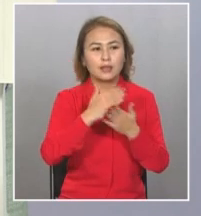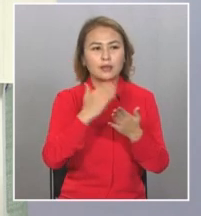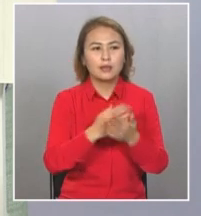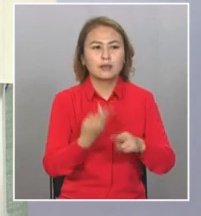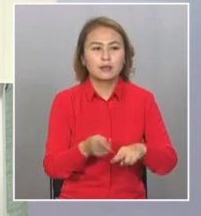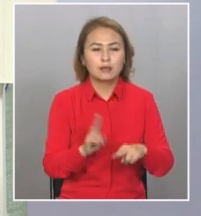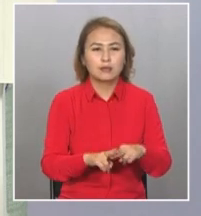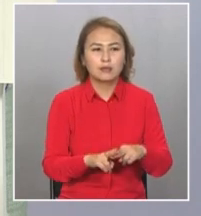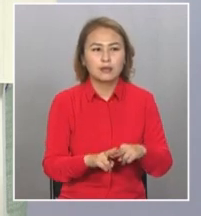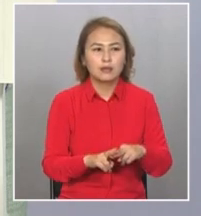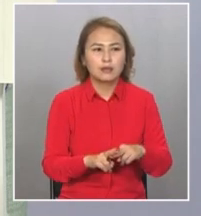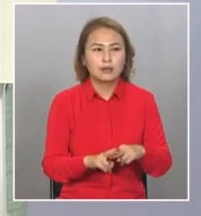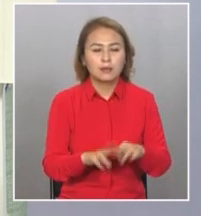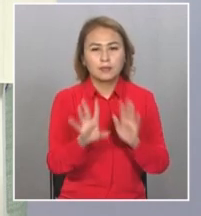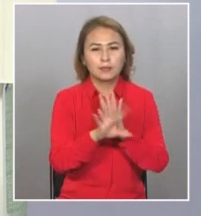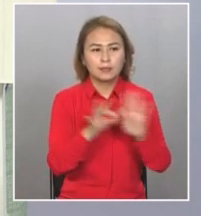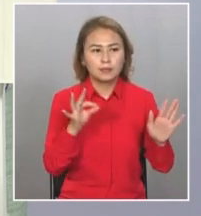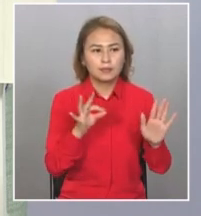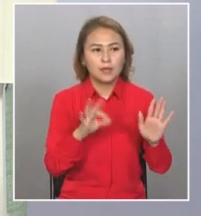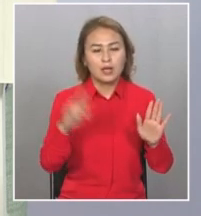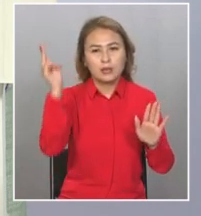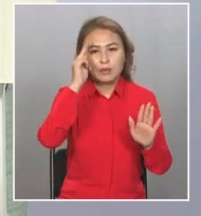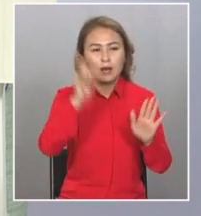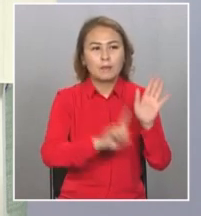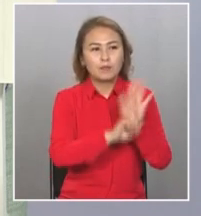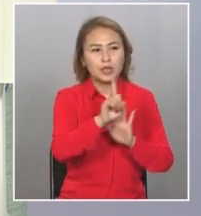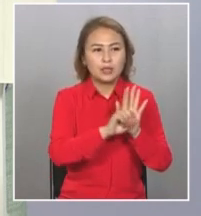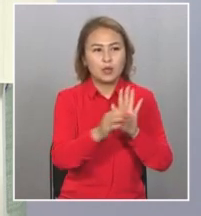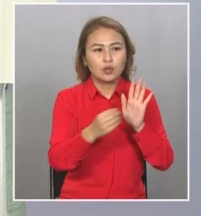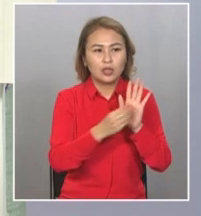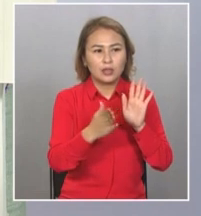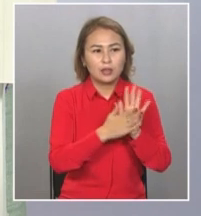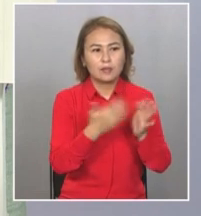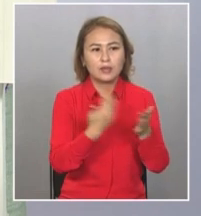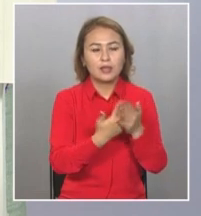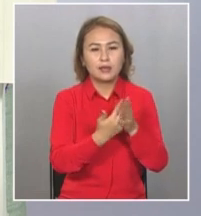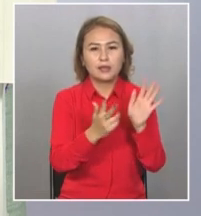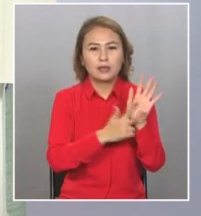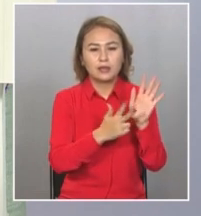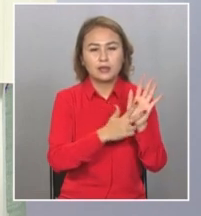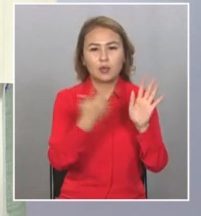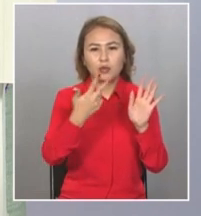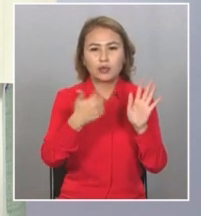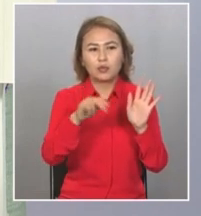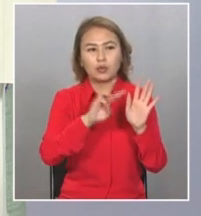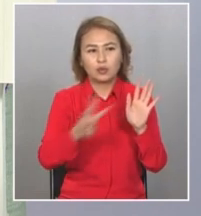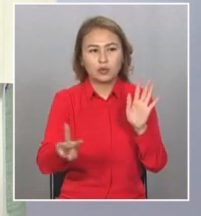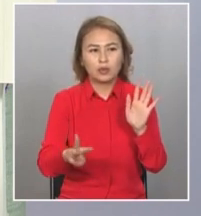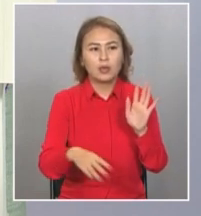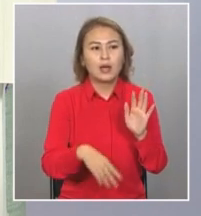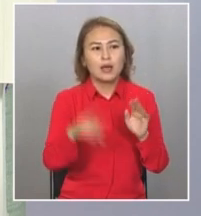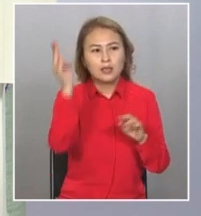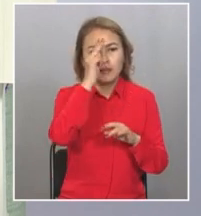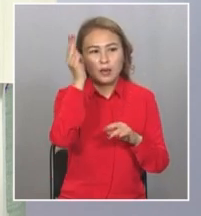деген кесте алайық. Сабақтың басталуын жазайық, мысалы 8-ден 30 минут кеткенде дейік.